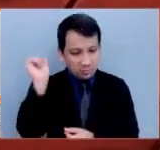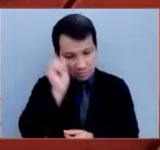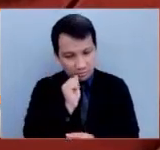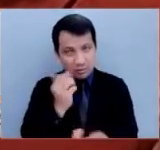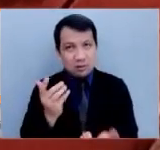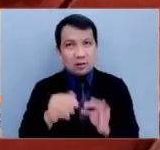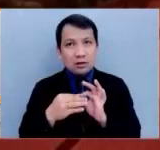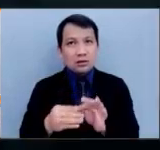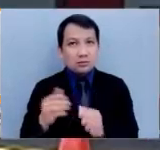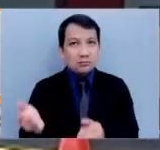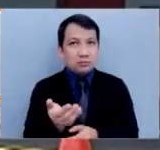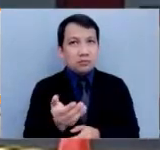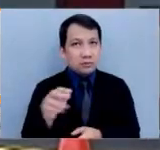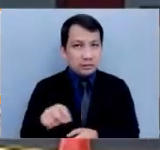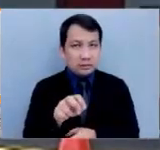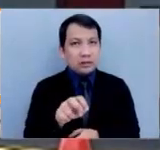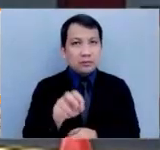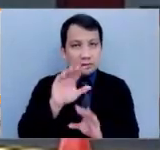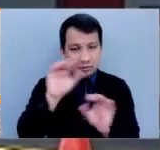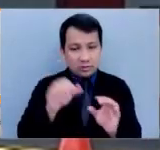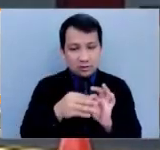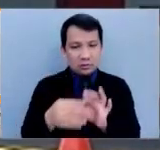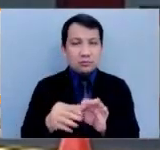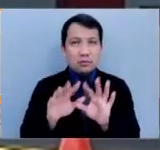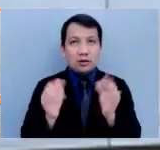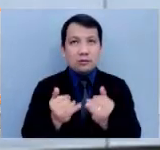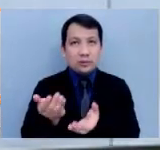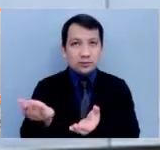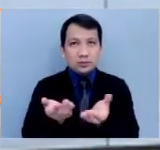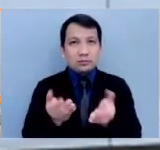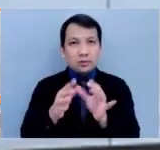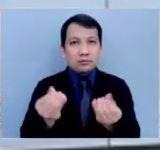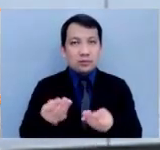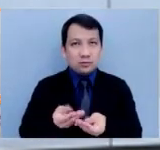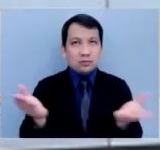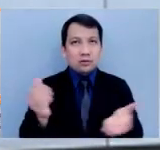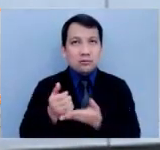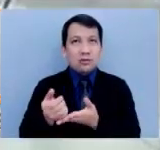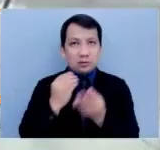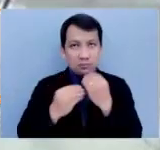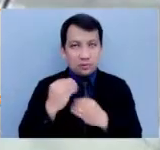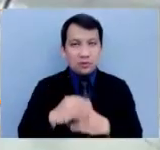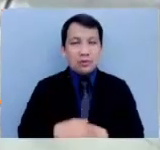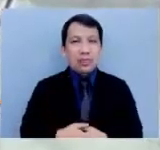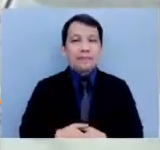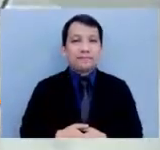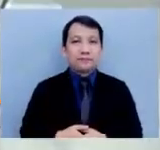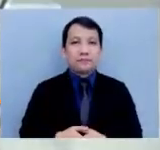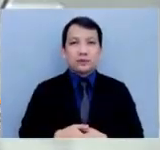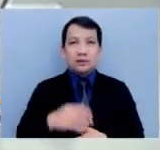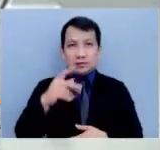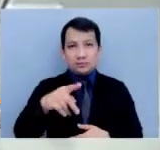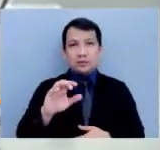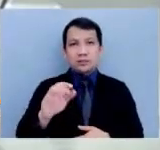pang biyahe. Nakipag-ugnayan na raw ang shipping line sa mga apektadong pasahero at nangakong mamamahagi naman ng pagkain. Sa tala naman ng Philippine Coast Guard